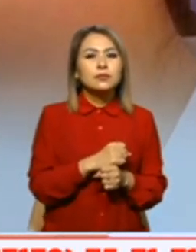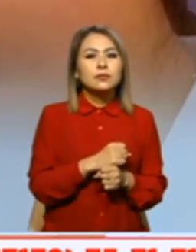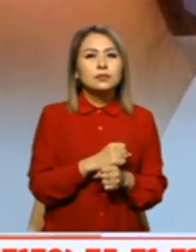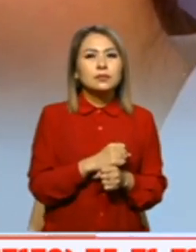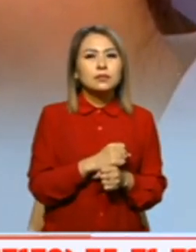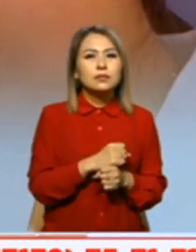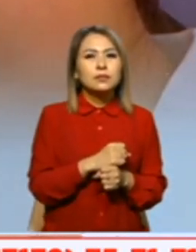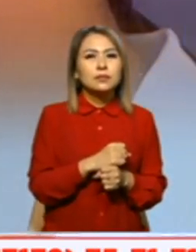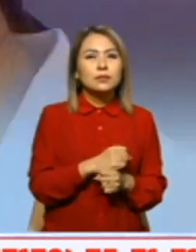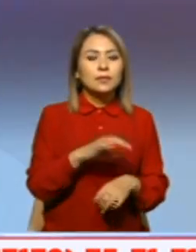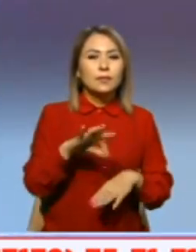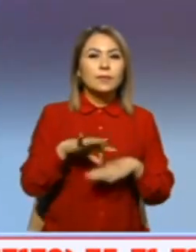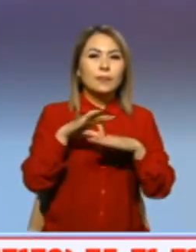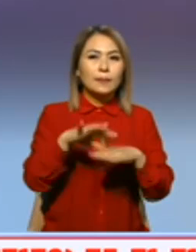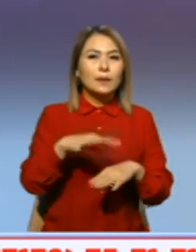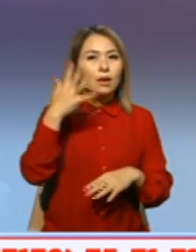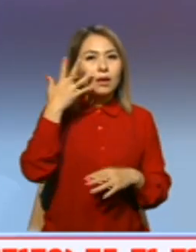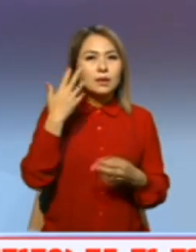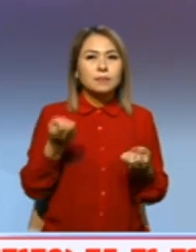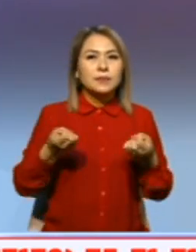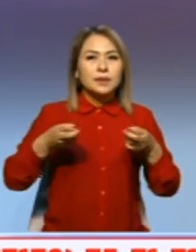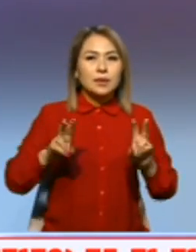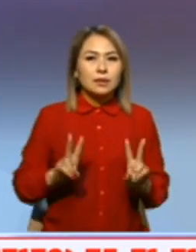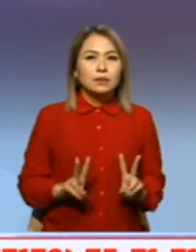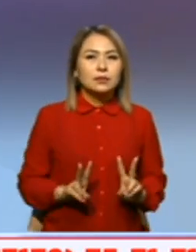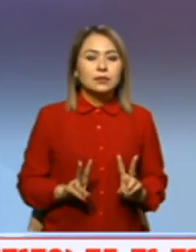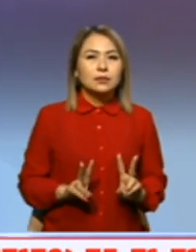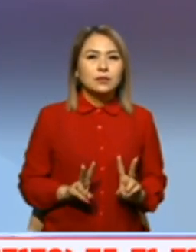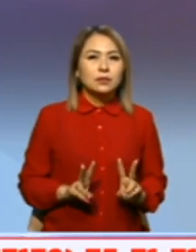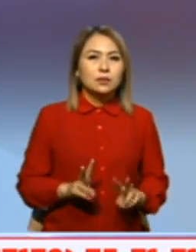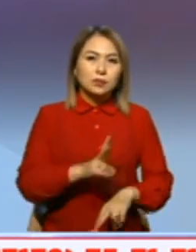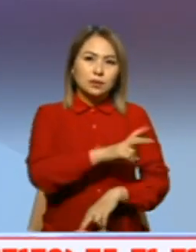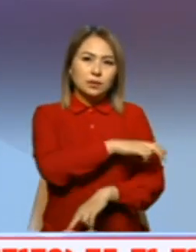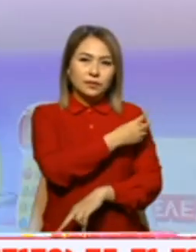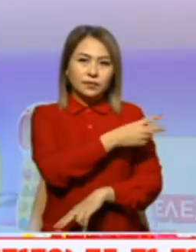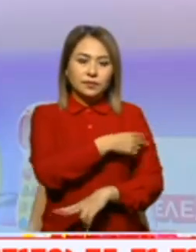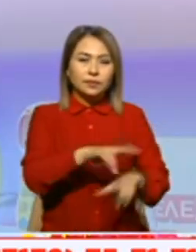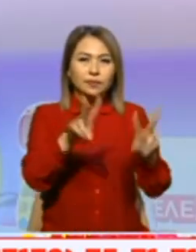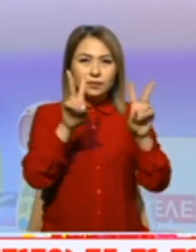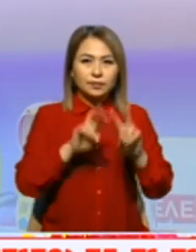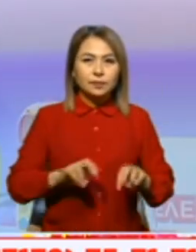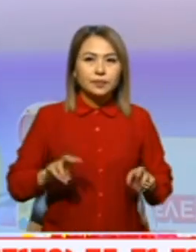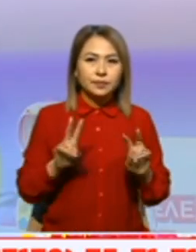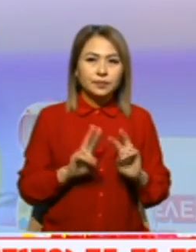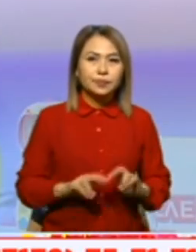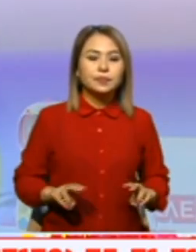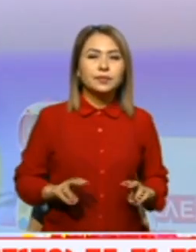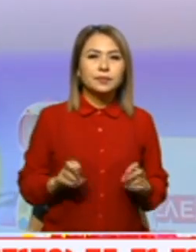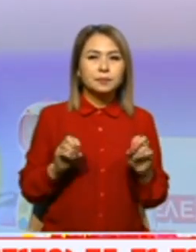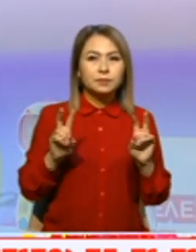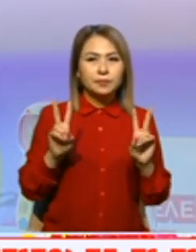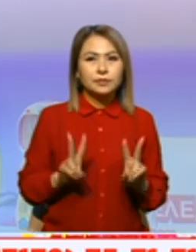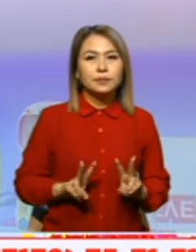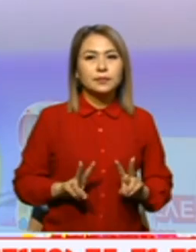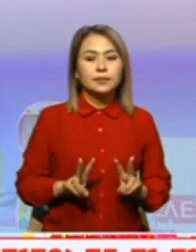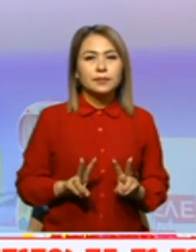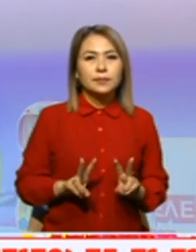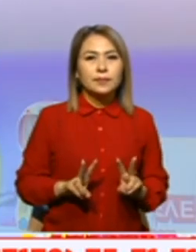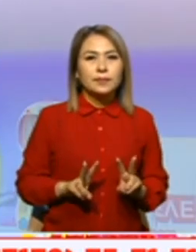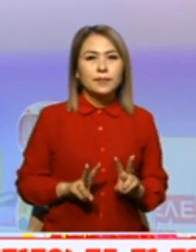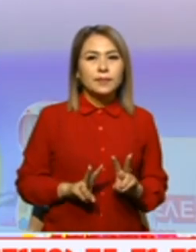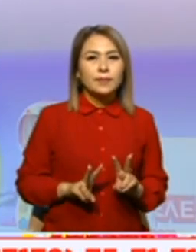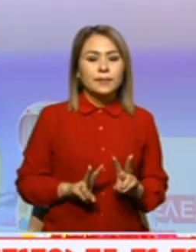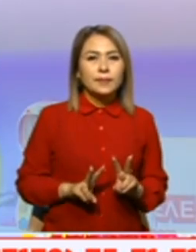Оны процедураны жүргізудің арнайы амбулаторлық және стационарда жүргізіледі. Арнаулы маман,